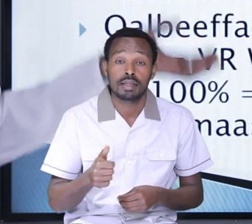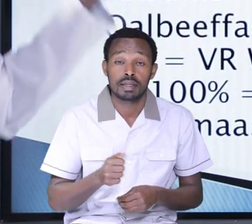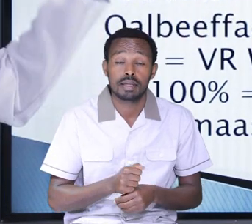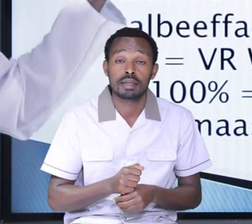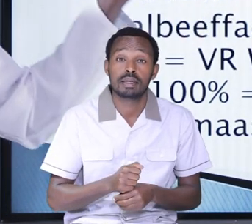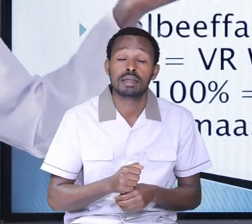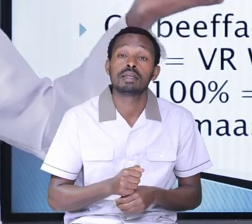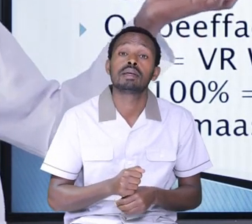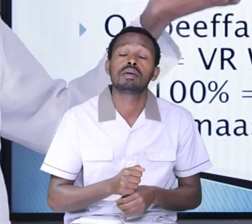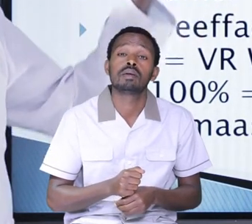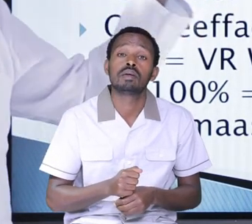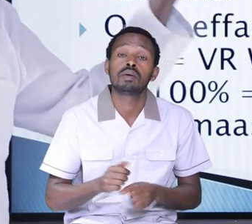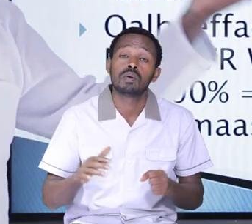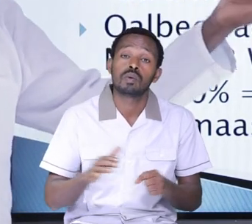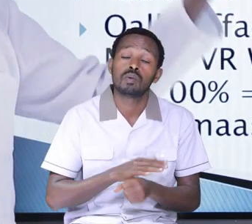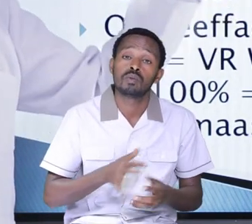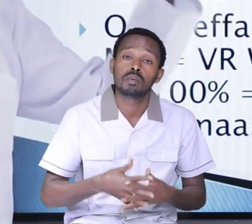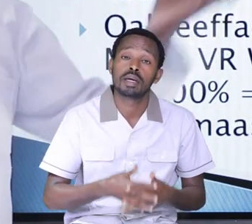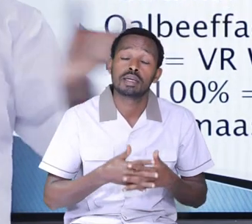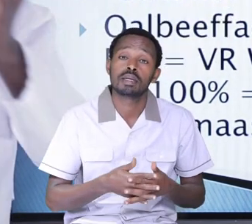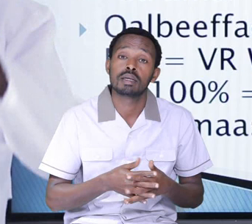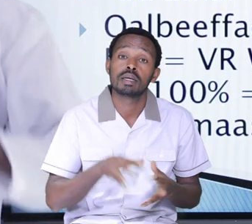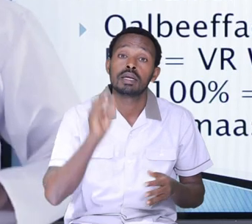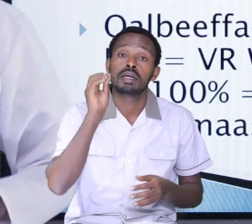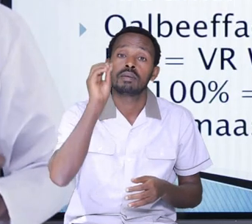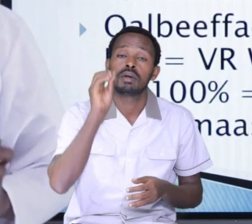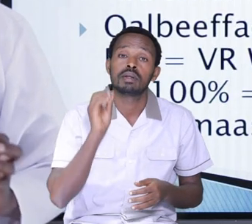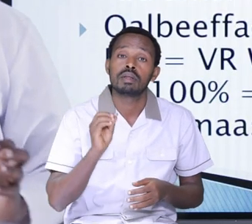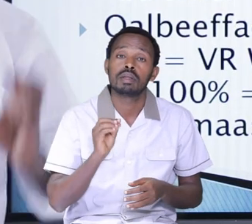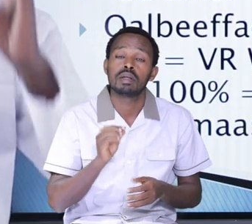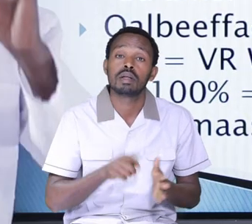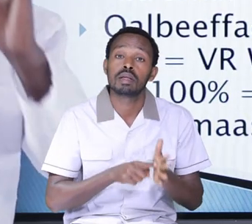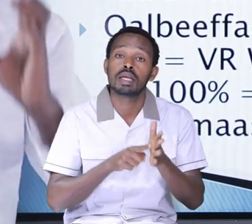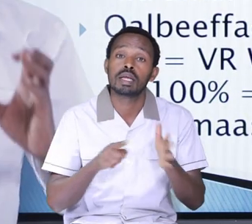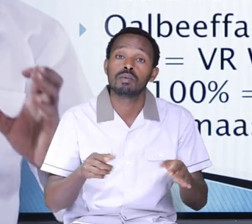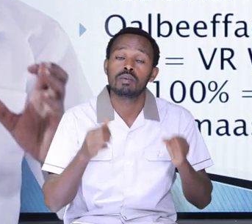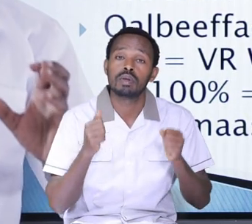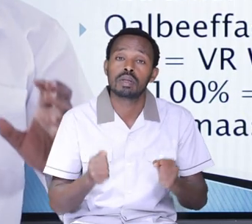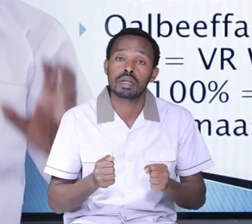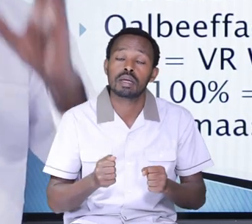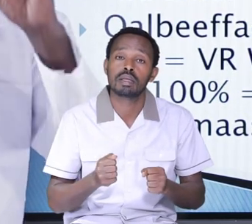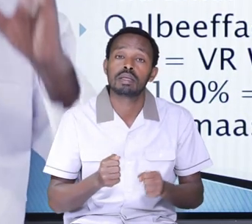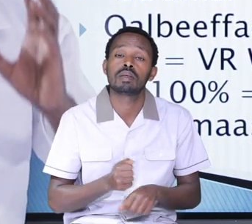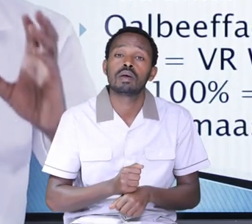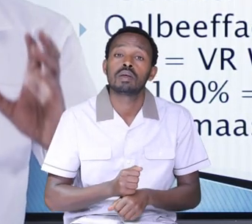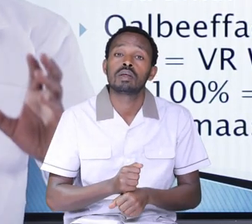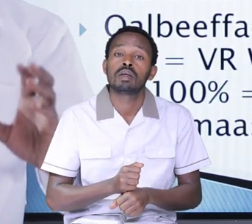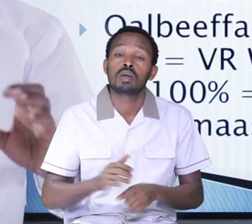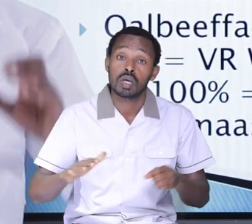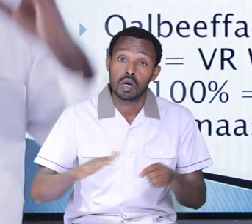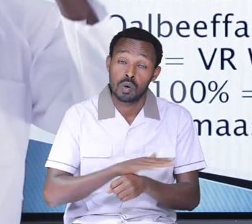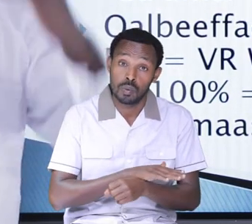baay'isuun ga'umsa maashinichaa dhibbantaan ibsuu ni dandeenya. Ga'umsi walqixa ta'a, dalagaa bu'aa